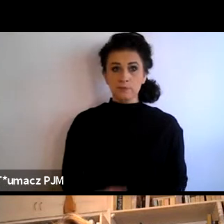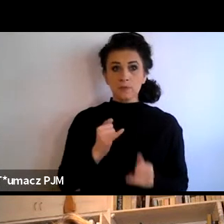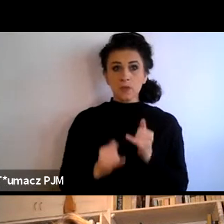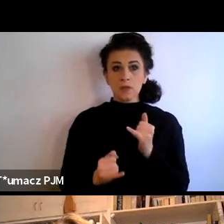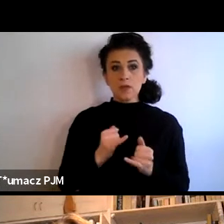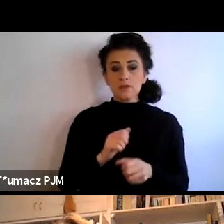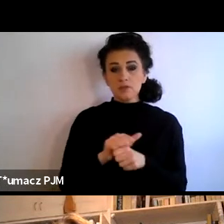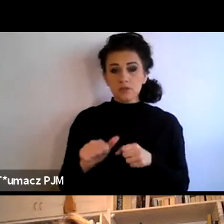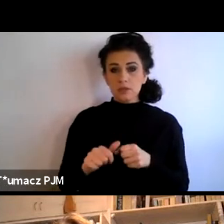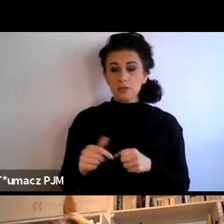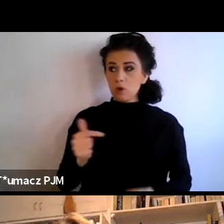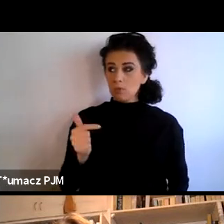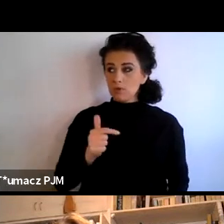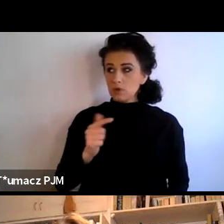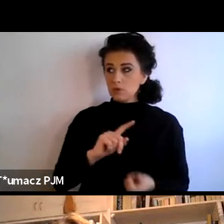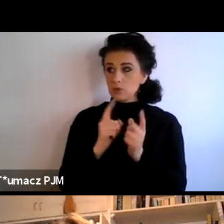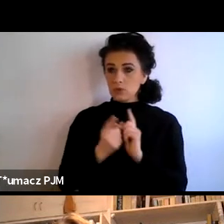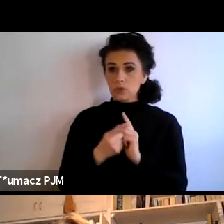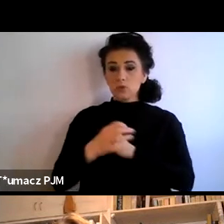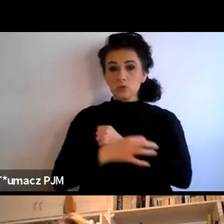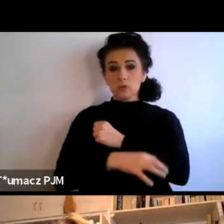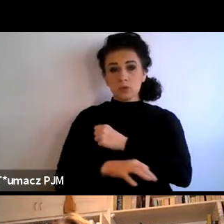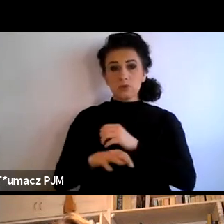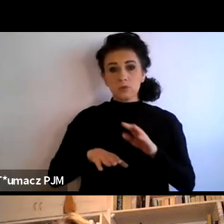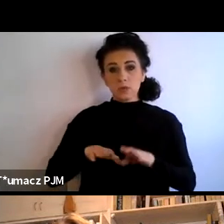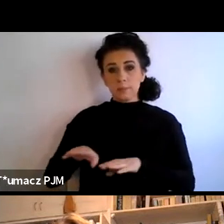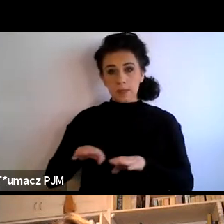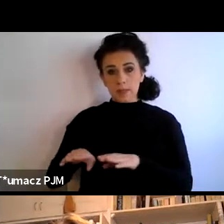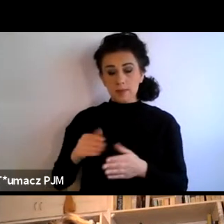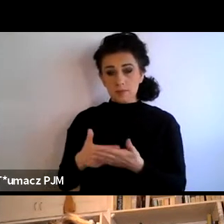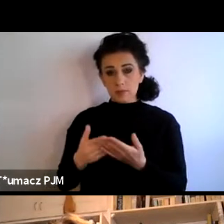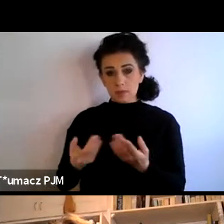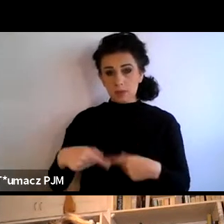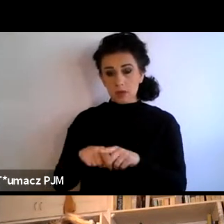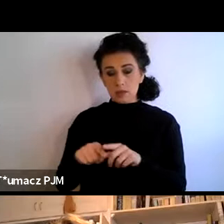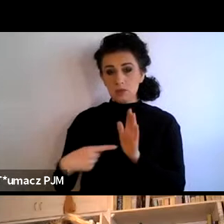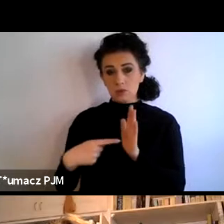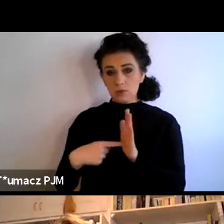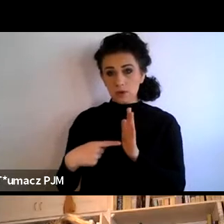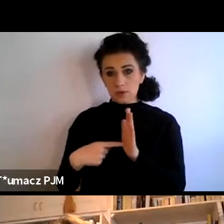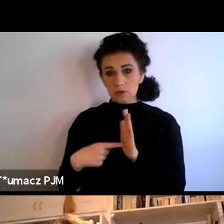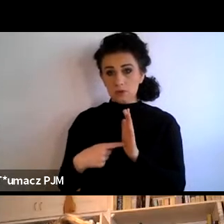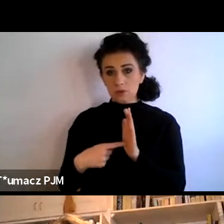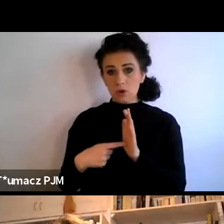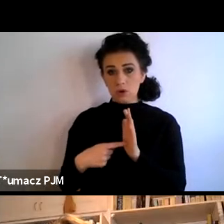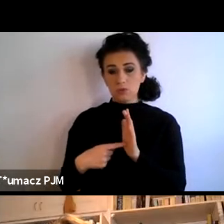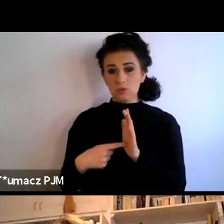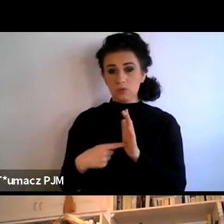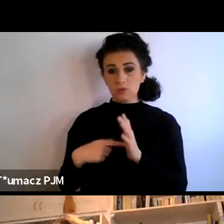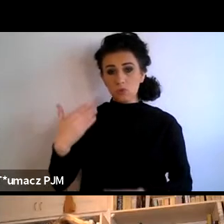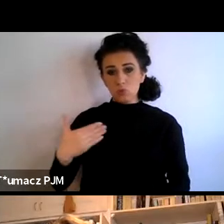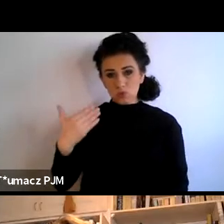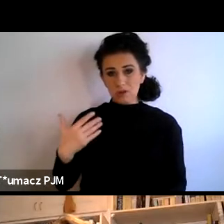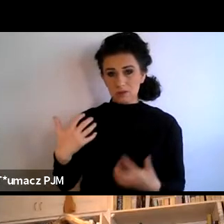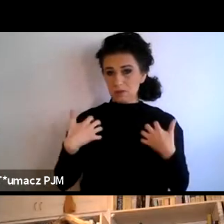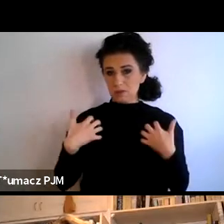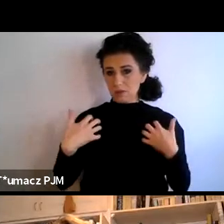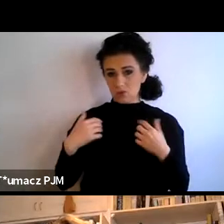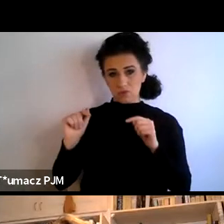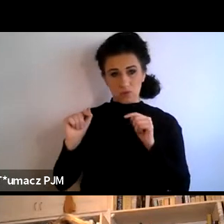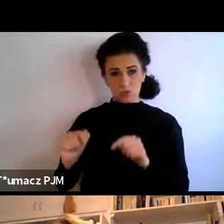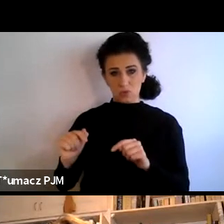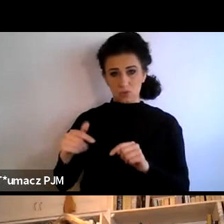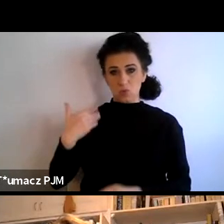żeby spotykać się ze studentem na miejscu, to żeby to realizować no już w ramach samej uczelni, bo ona sama w sobie jest